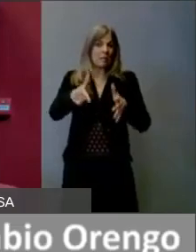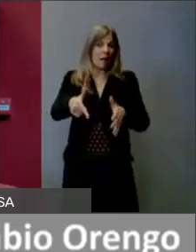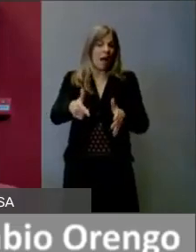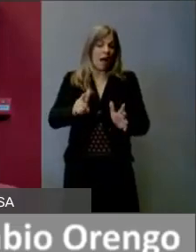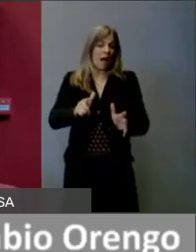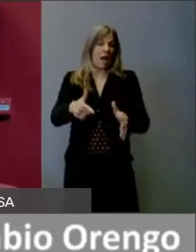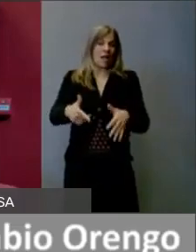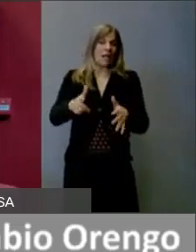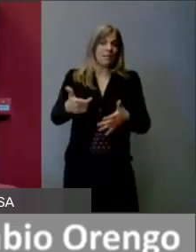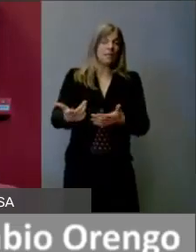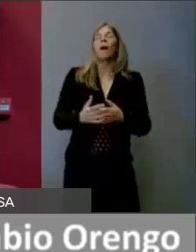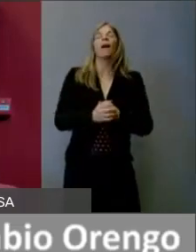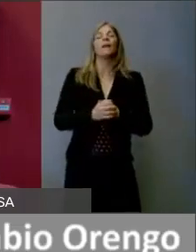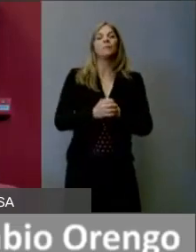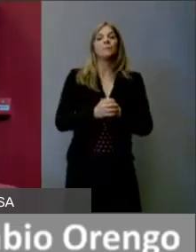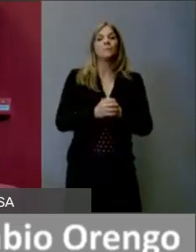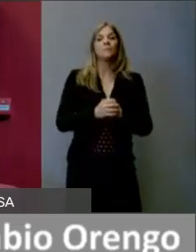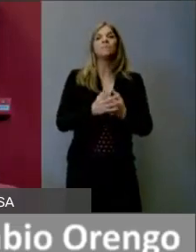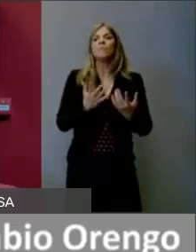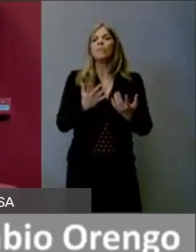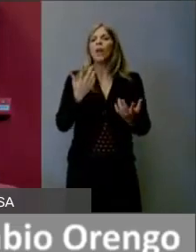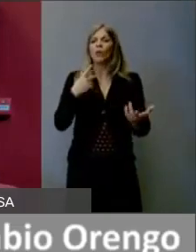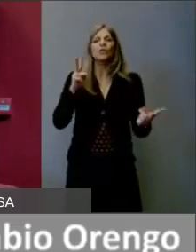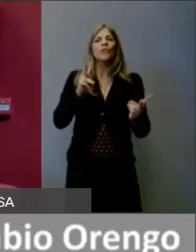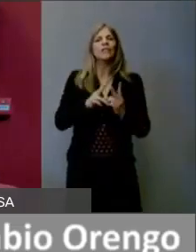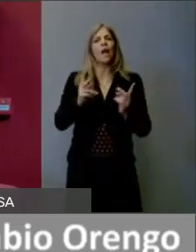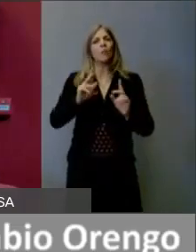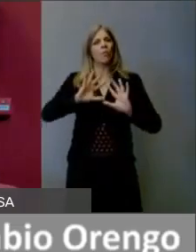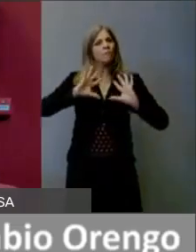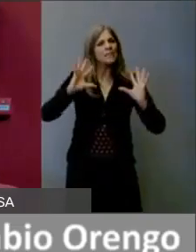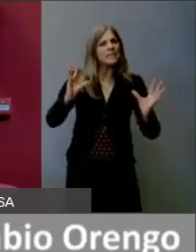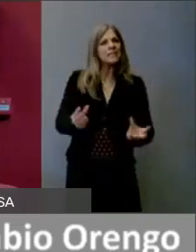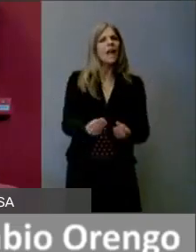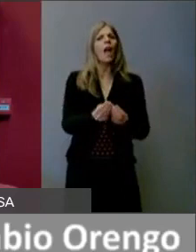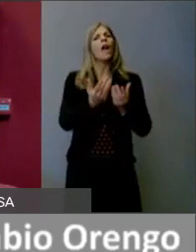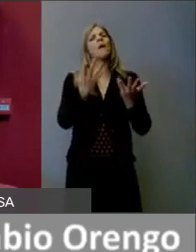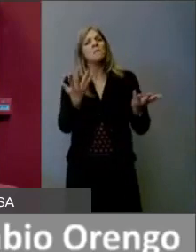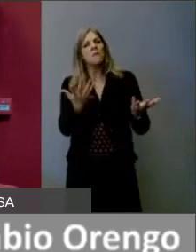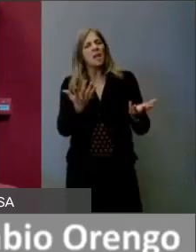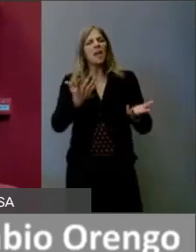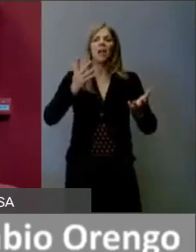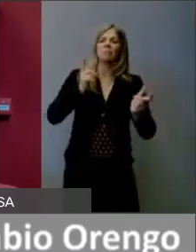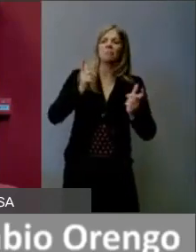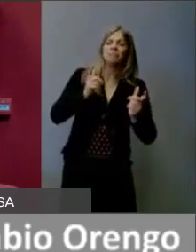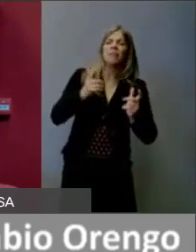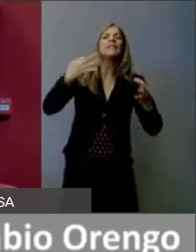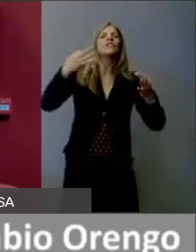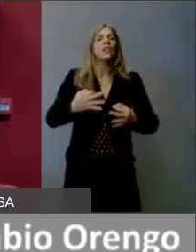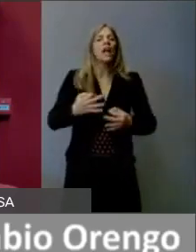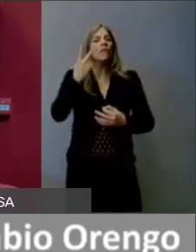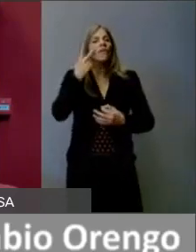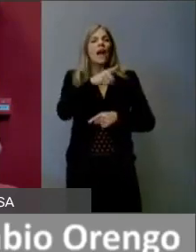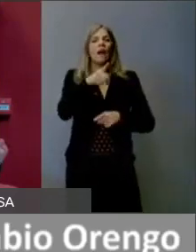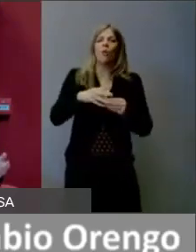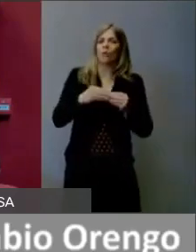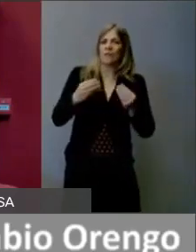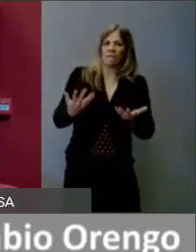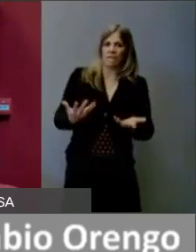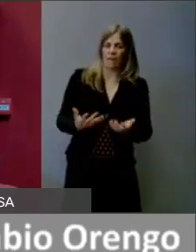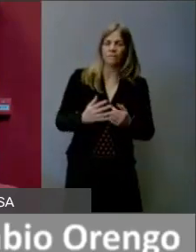attengono ai singoli privati. Ci vedremo tutti insieme e decideremo che cosa intendono fare. Nel senso che